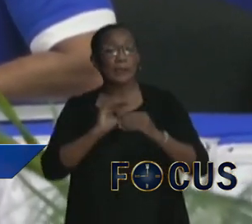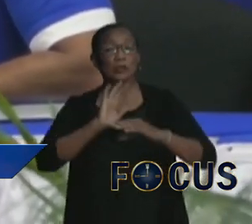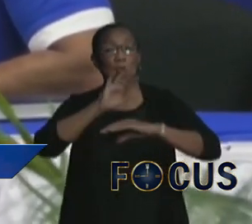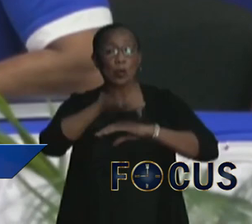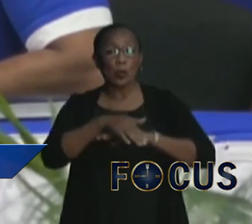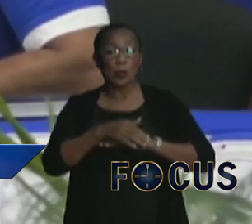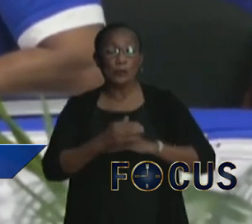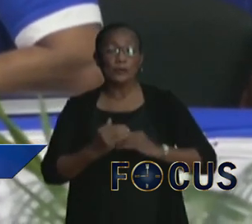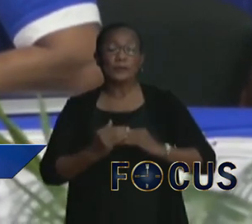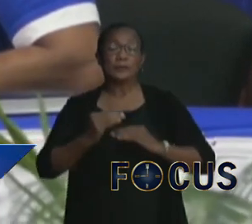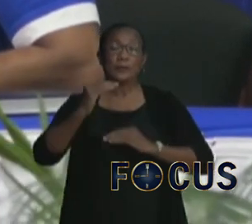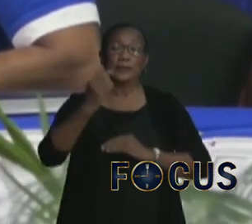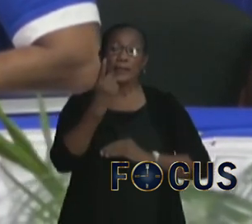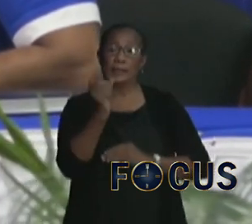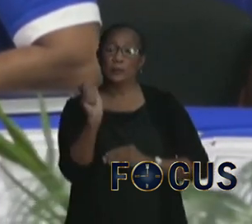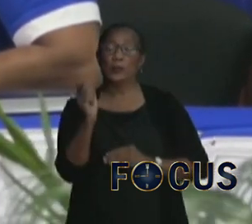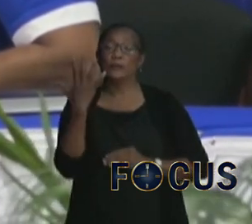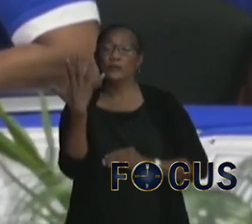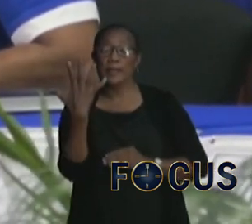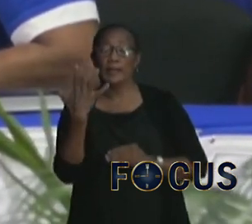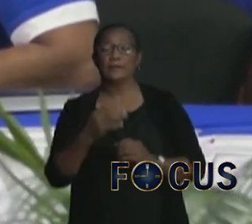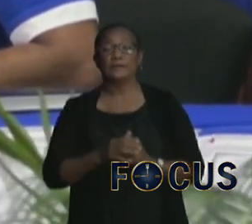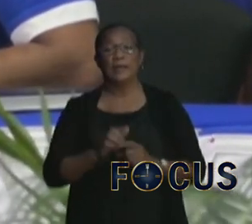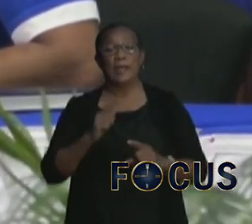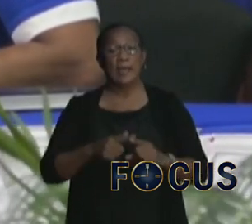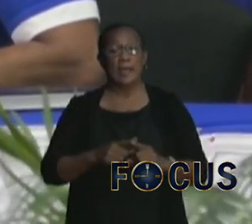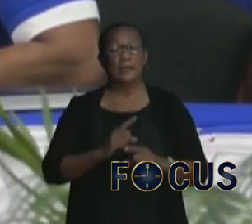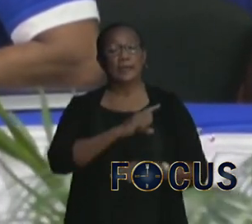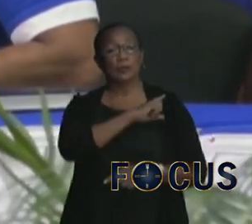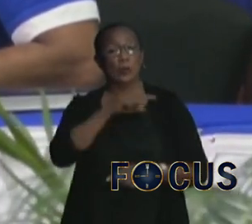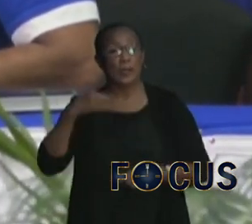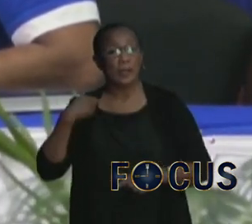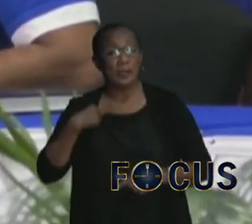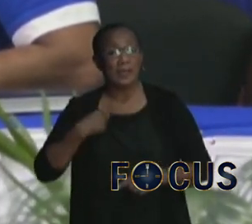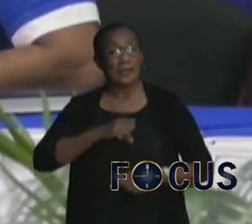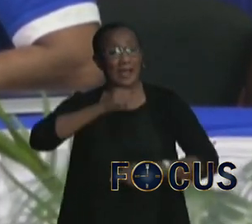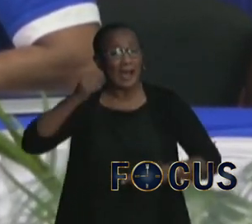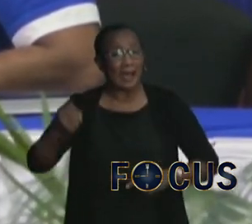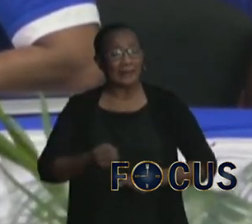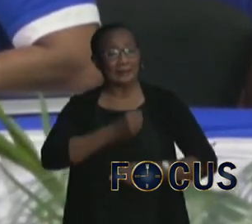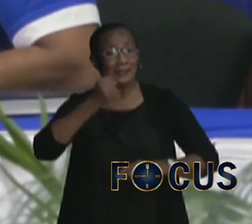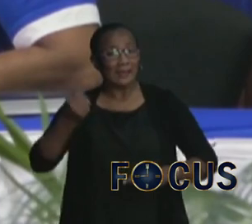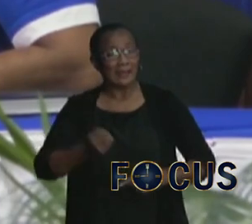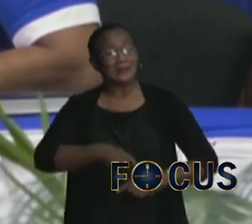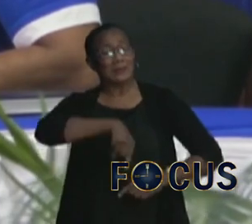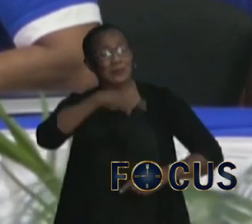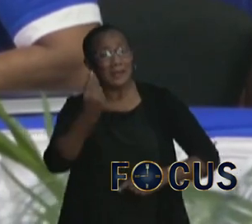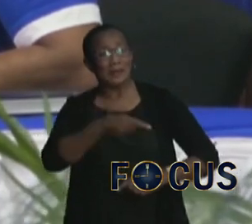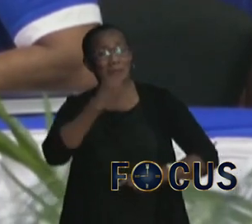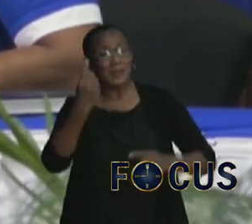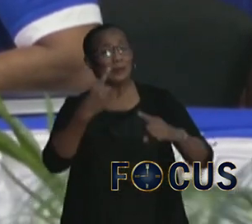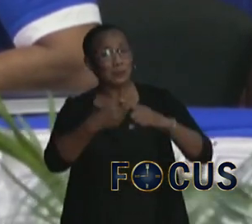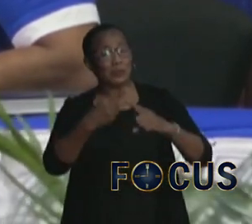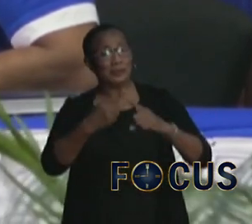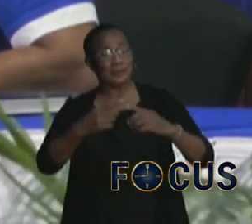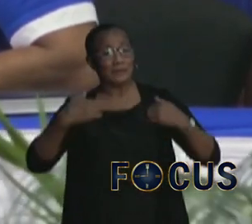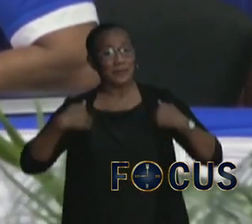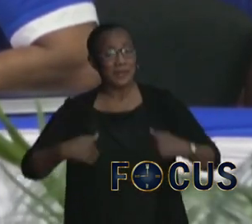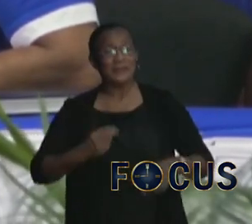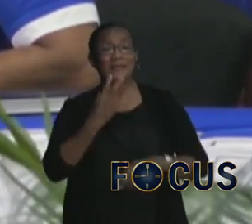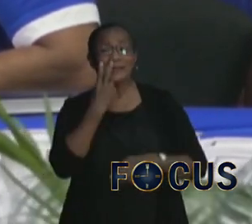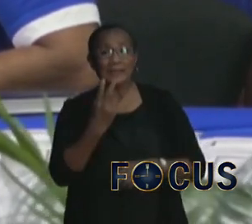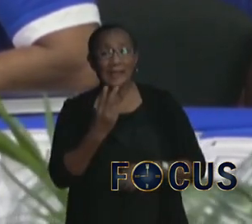is toegenomen naar 1,5. En dat we steeds meer positieve zien. We hebben zelf gezien dat je kijkt van 50